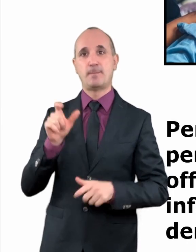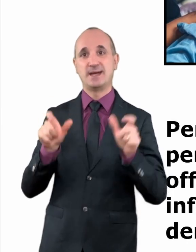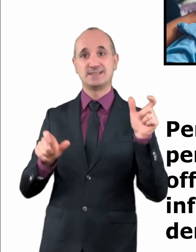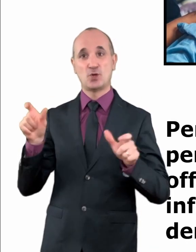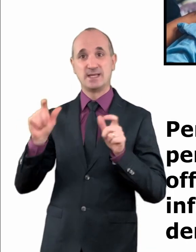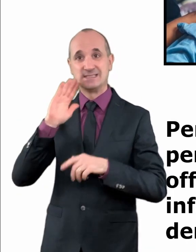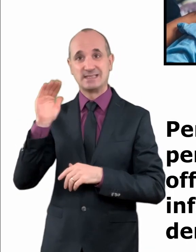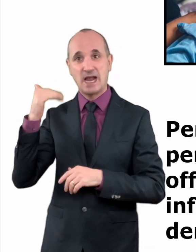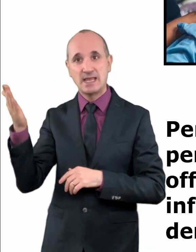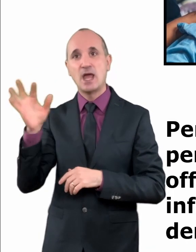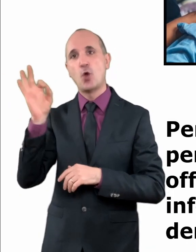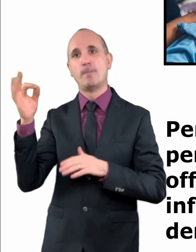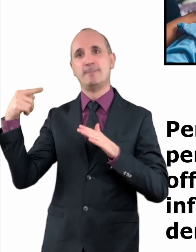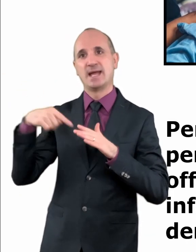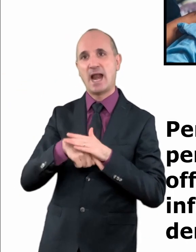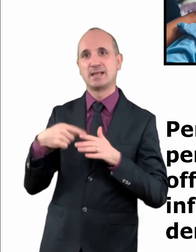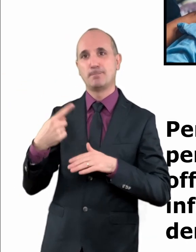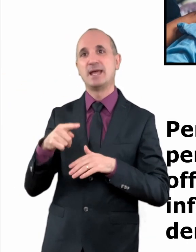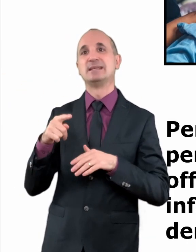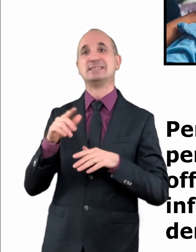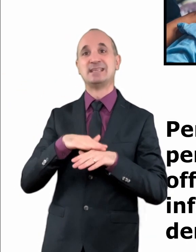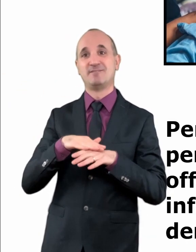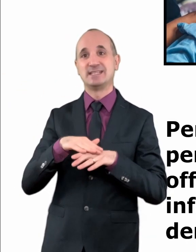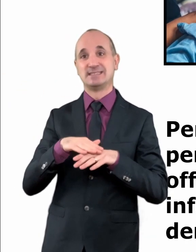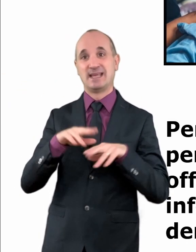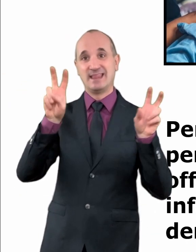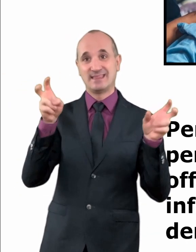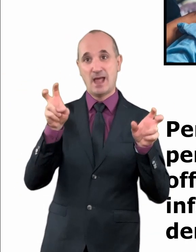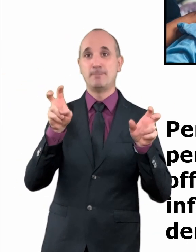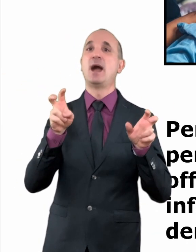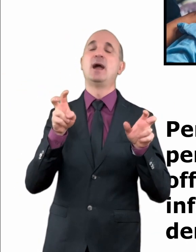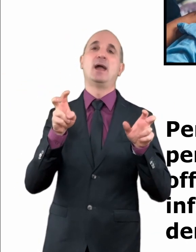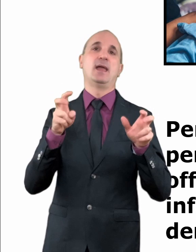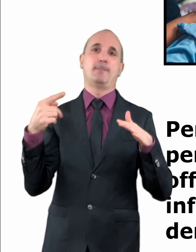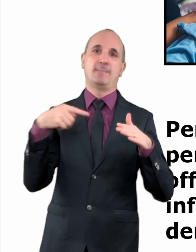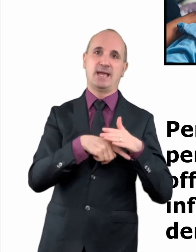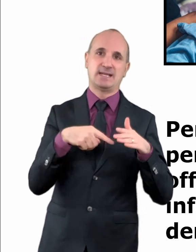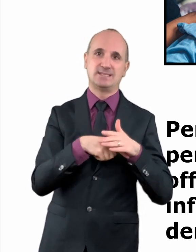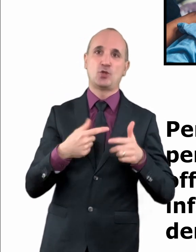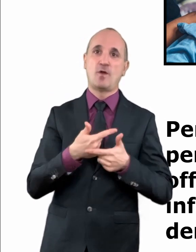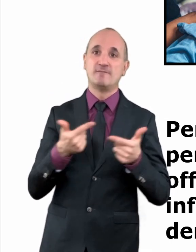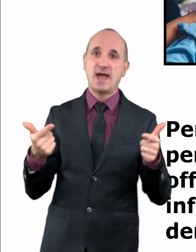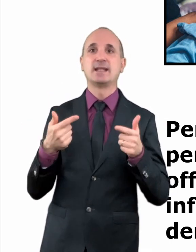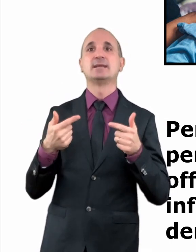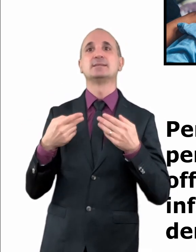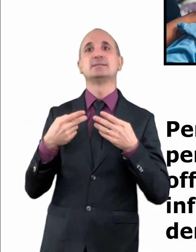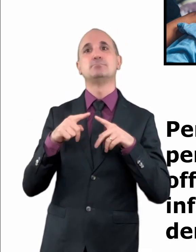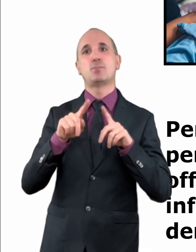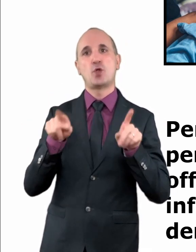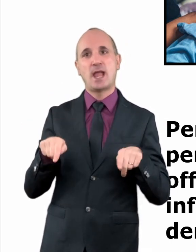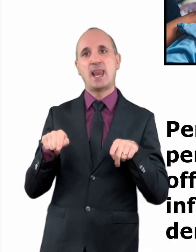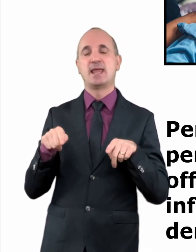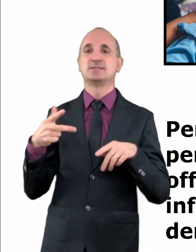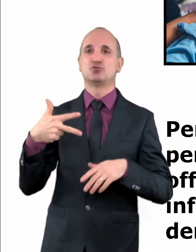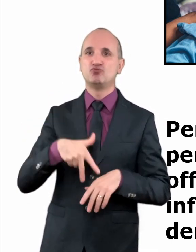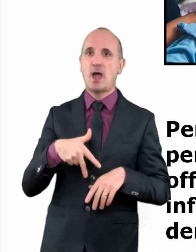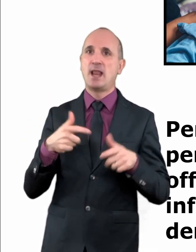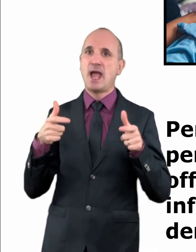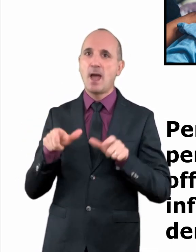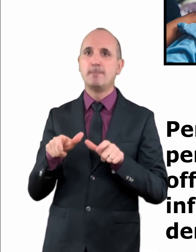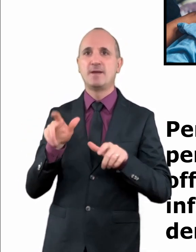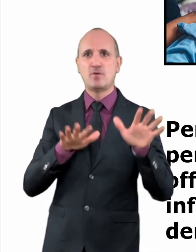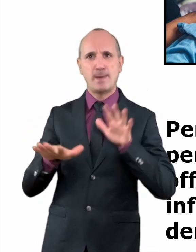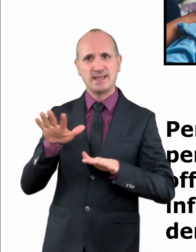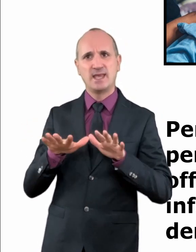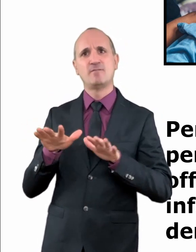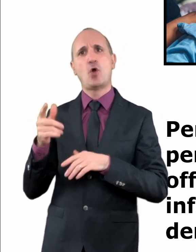persone straniere emigranti per i servizi sul tema immigrazione offerte dagli sportelli sociali nei campi informativo